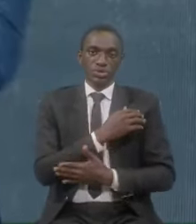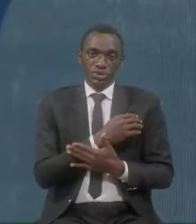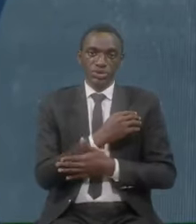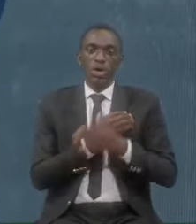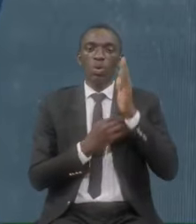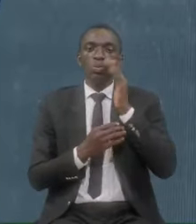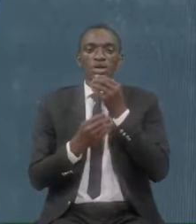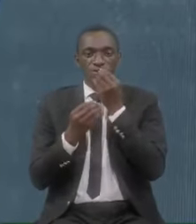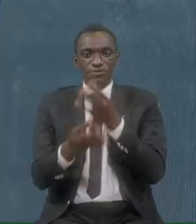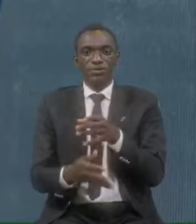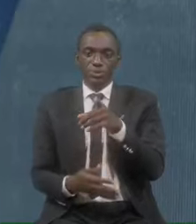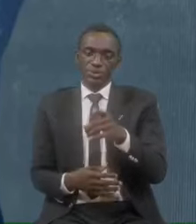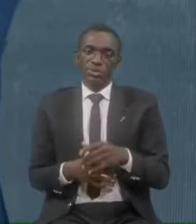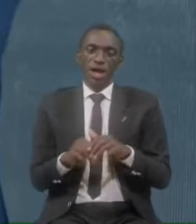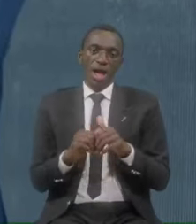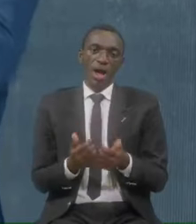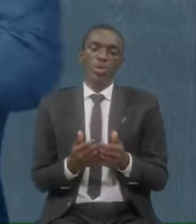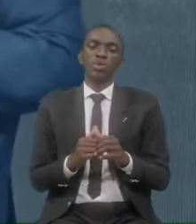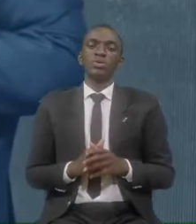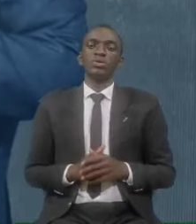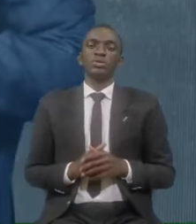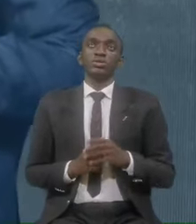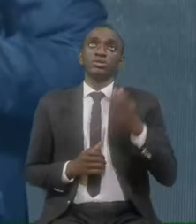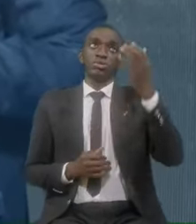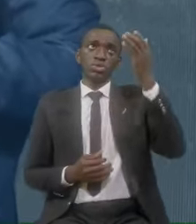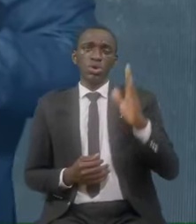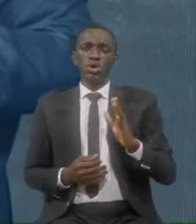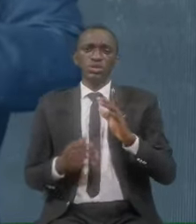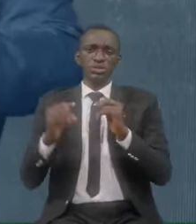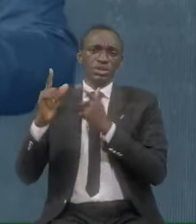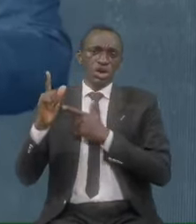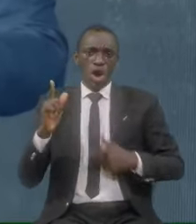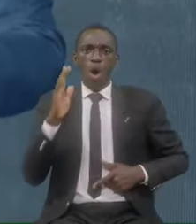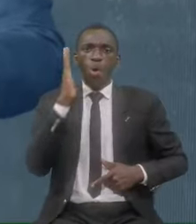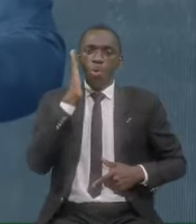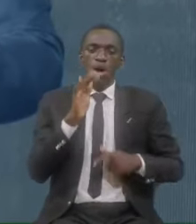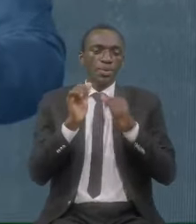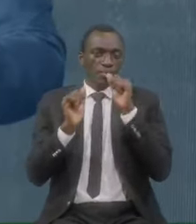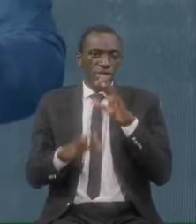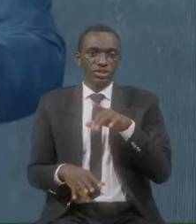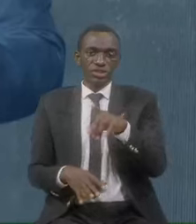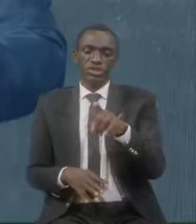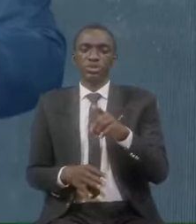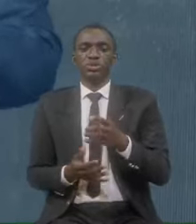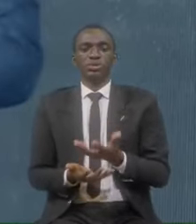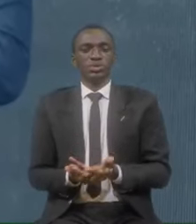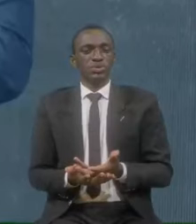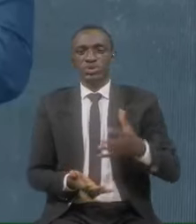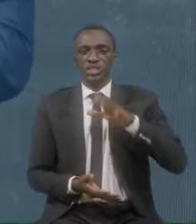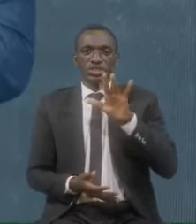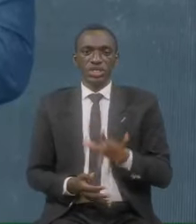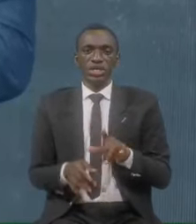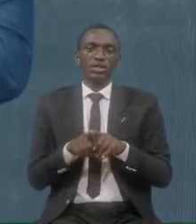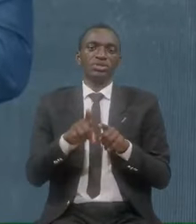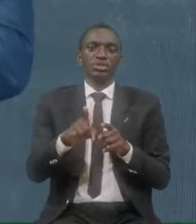states. The Lord will bless you richly as you attend at 3 p.m. on